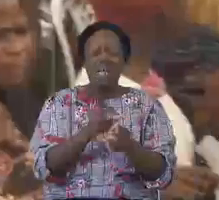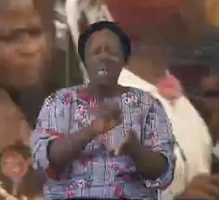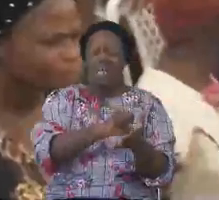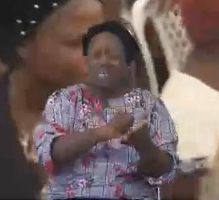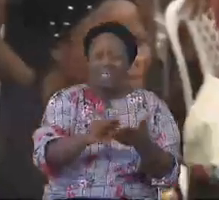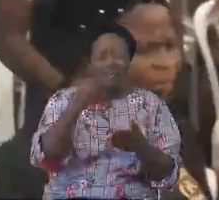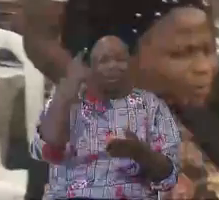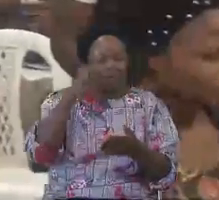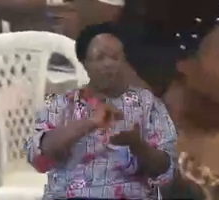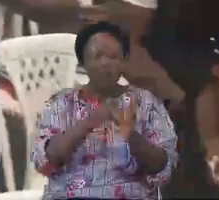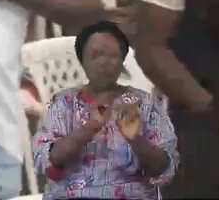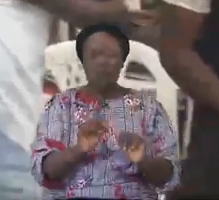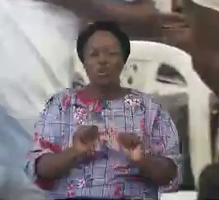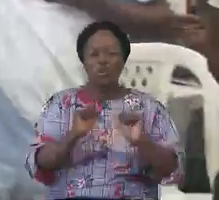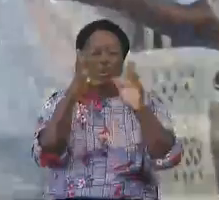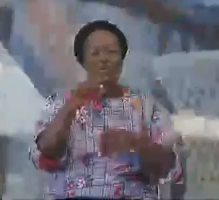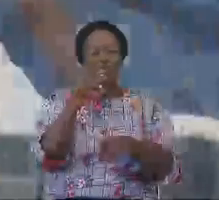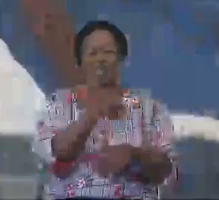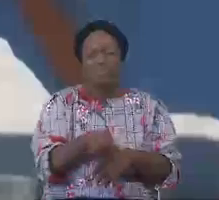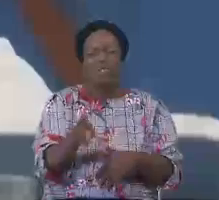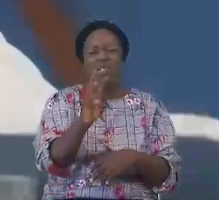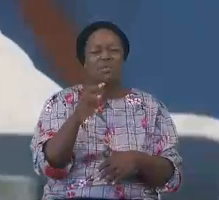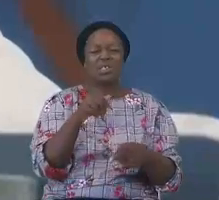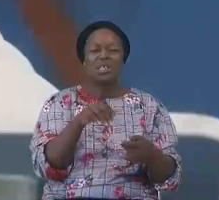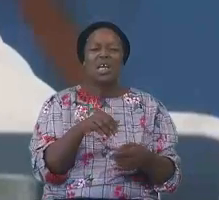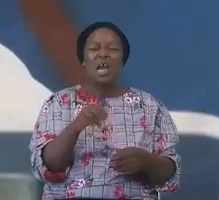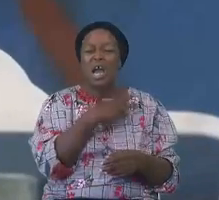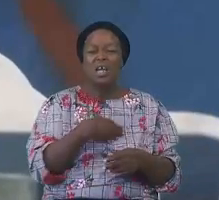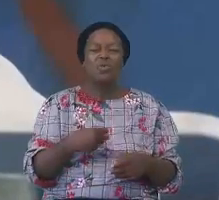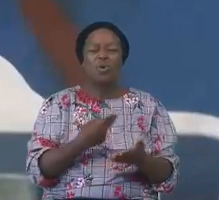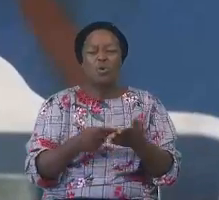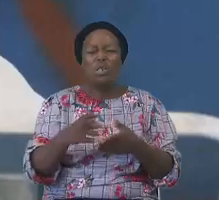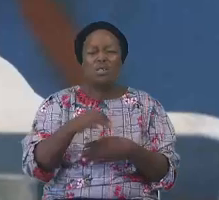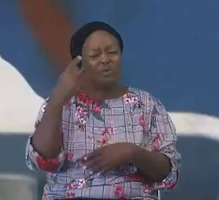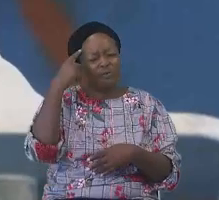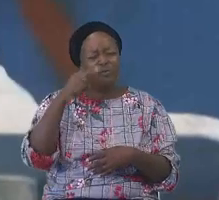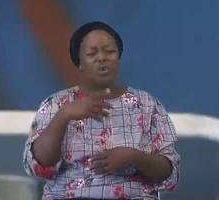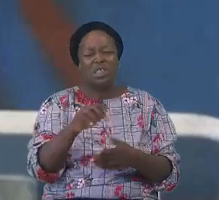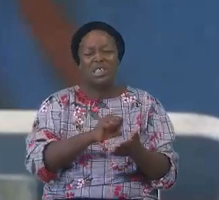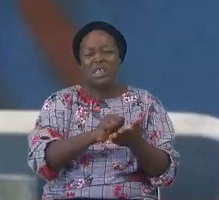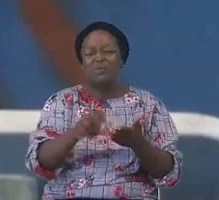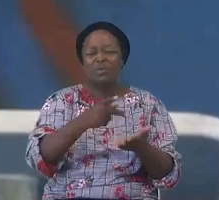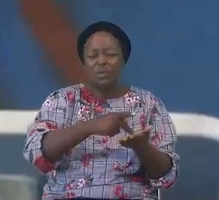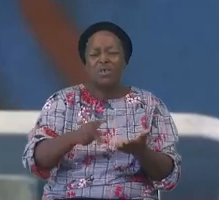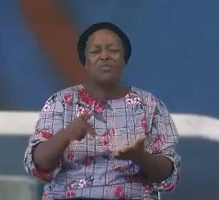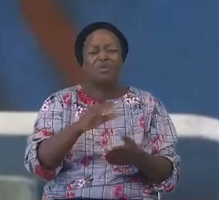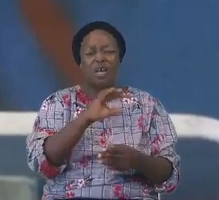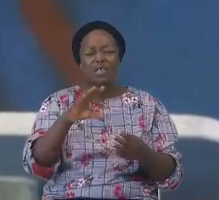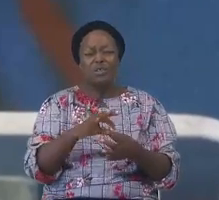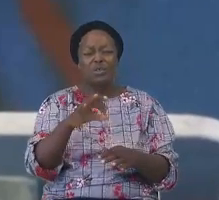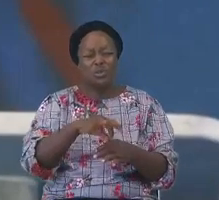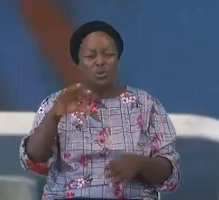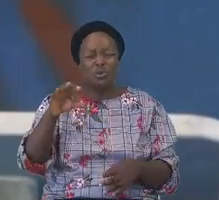Le salut pour ceux qui se repentent. La sanctification pour ceux qui se consacrent.